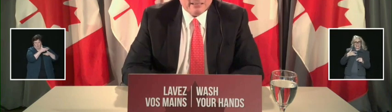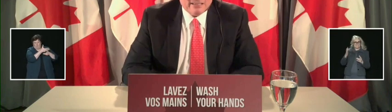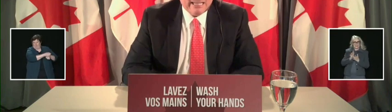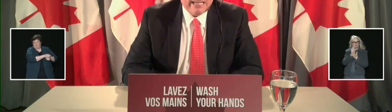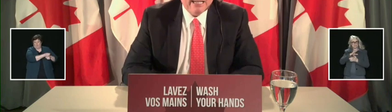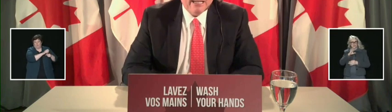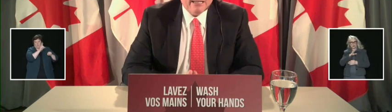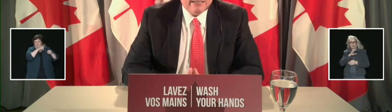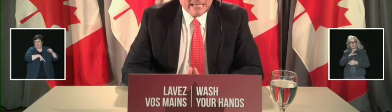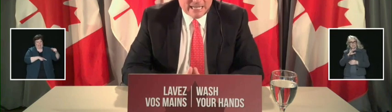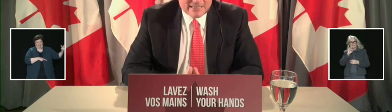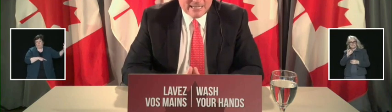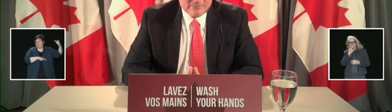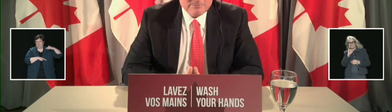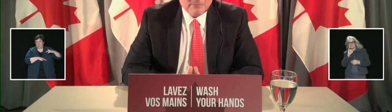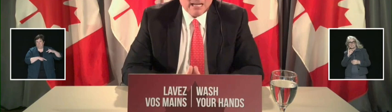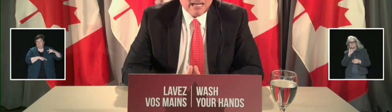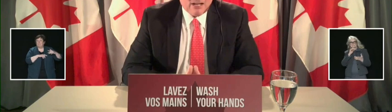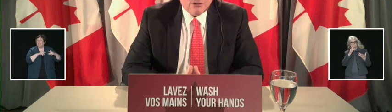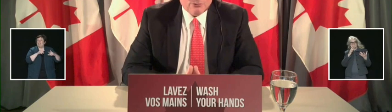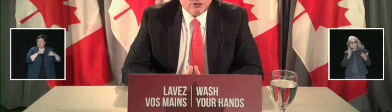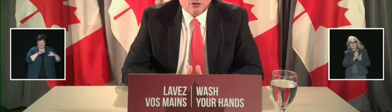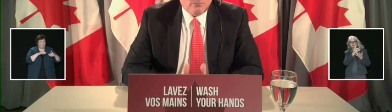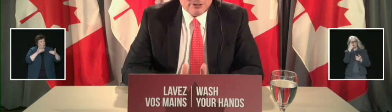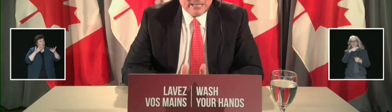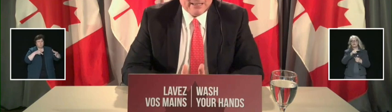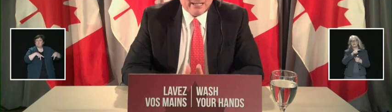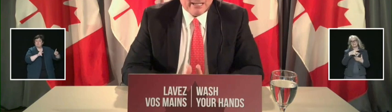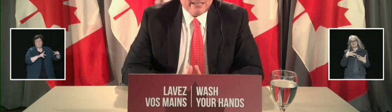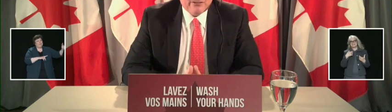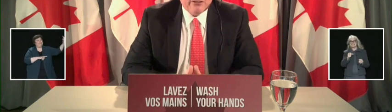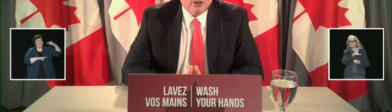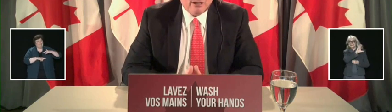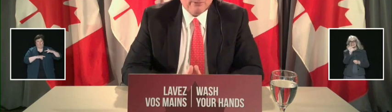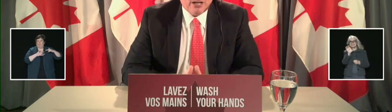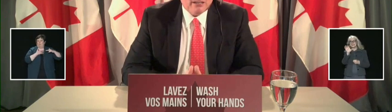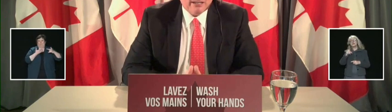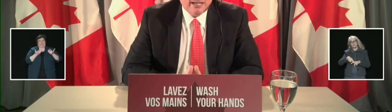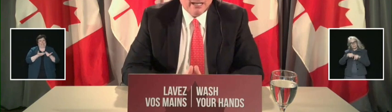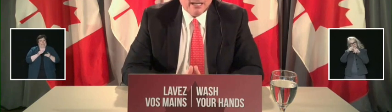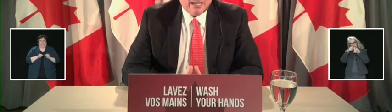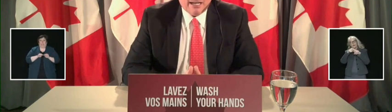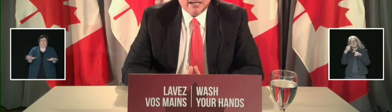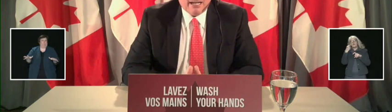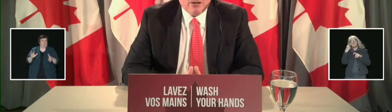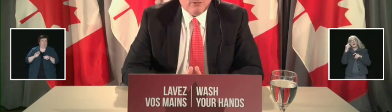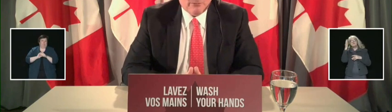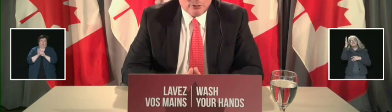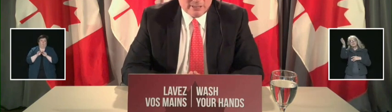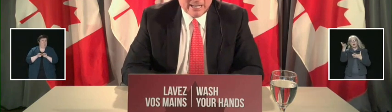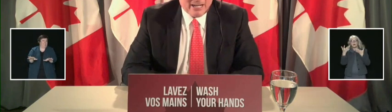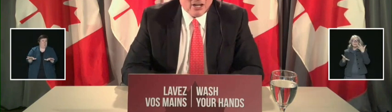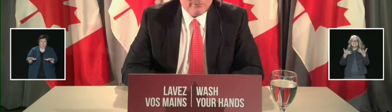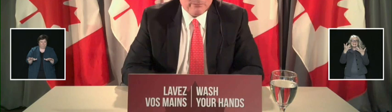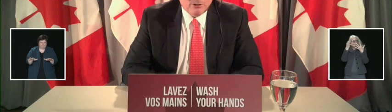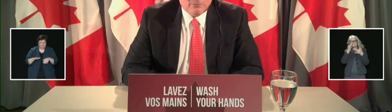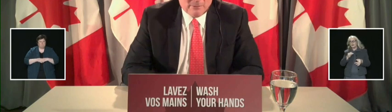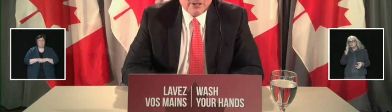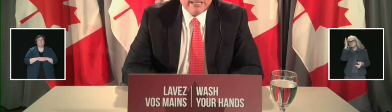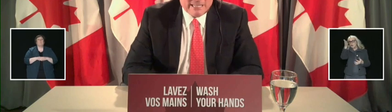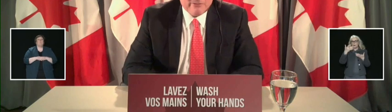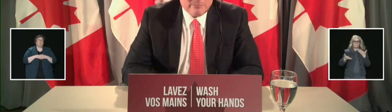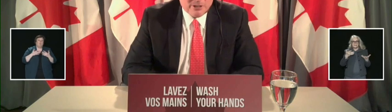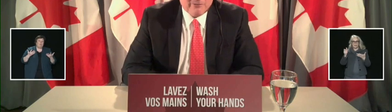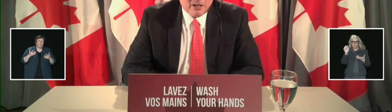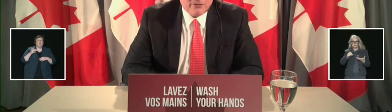de la santé des Canadiens. Alors, nous aurons peut-être des décisions à prendre à un moment ultérieur. Mais